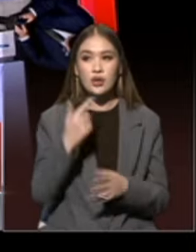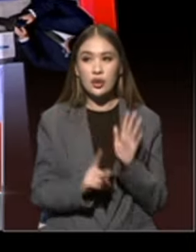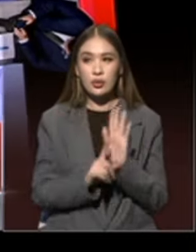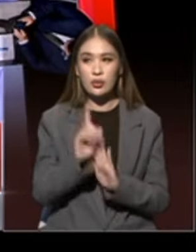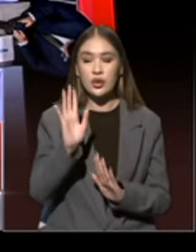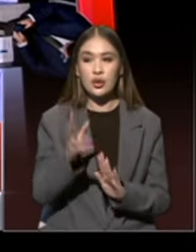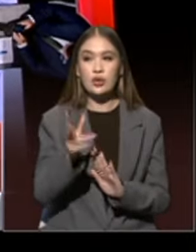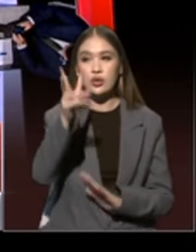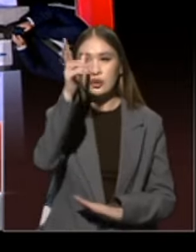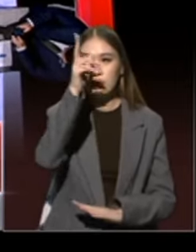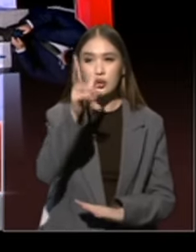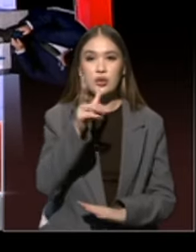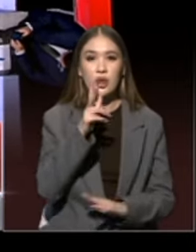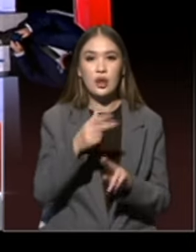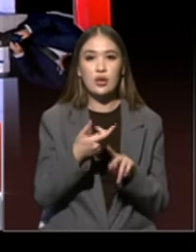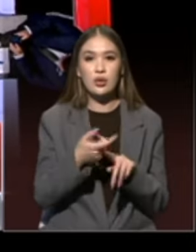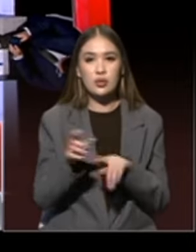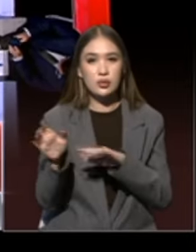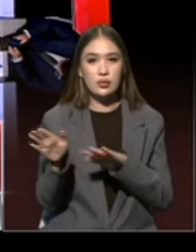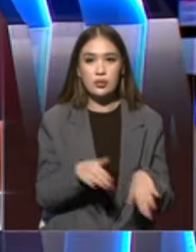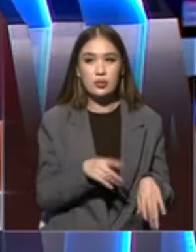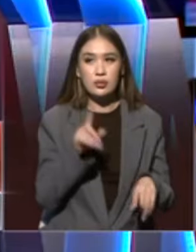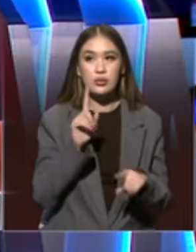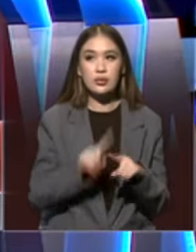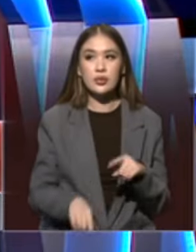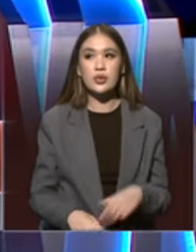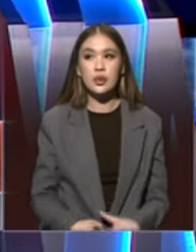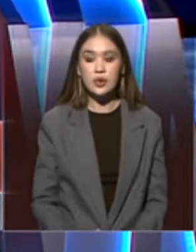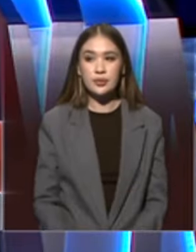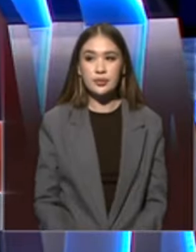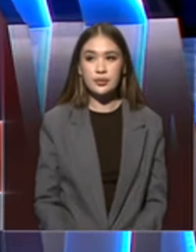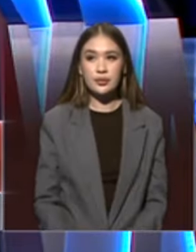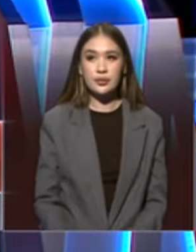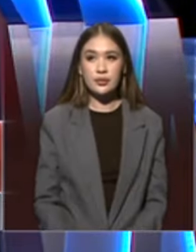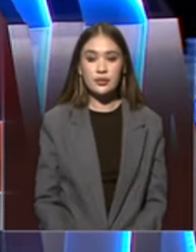жазды деген ертең өте шығады. Жақсы.